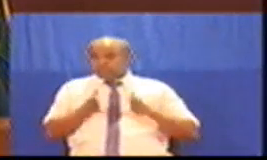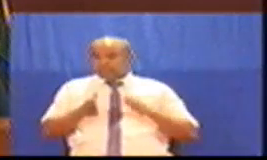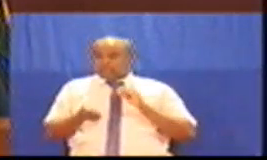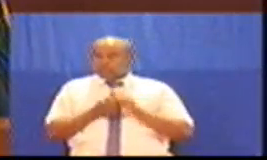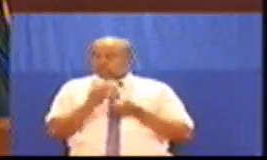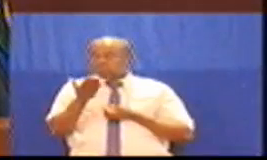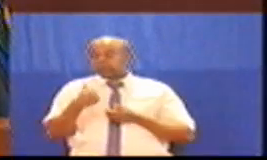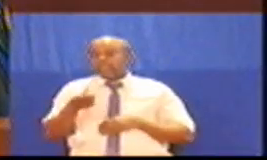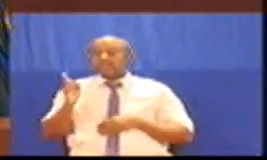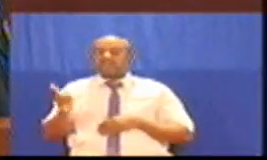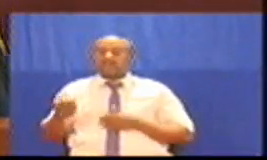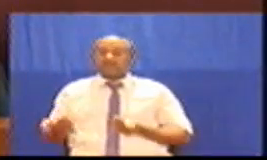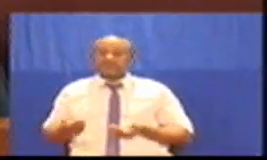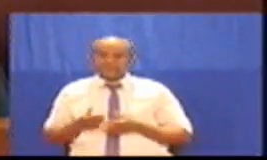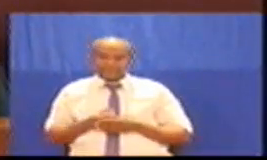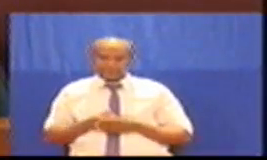sera.